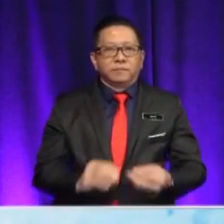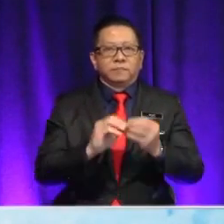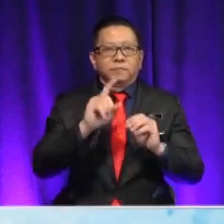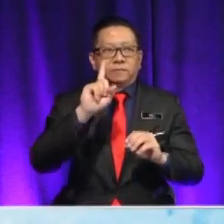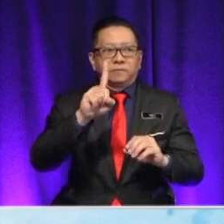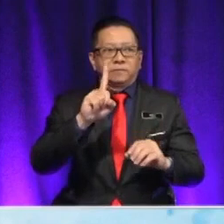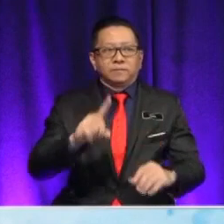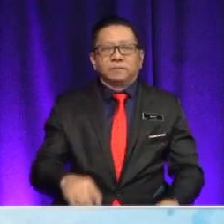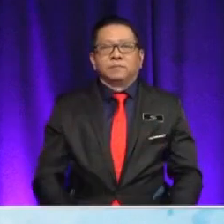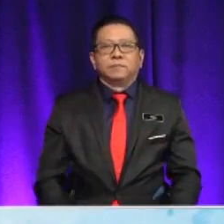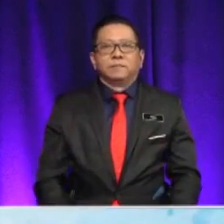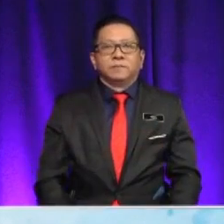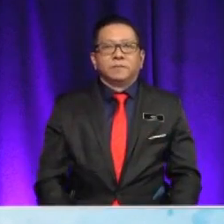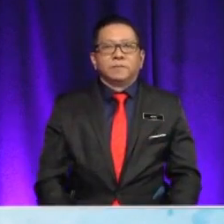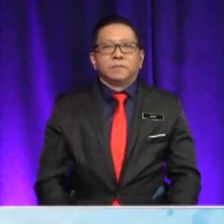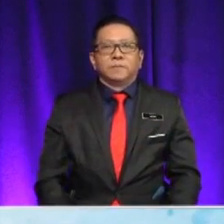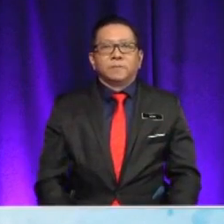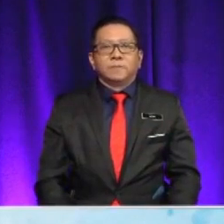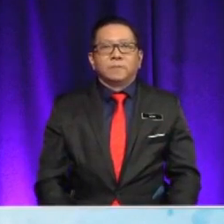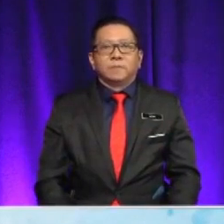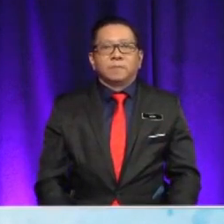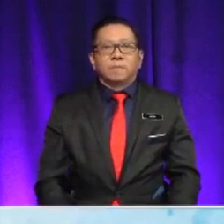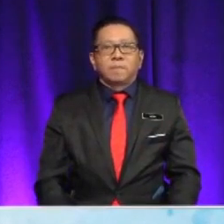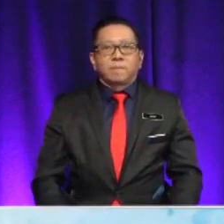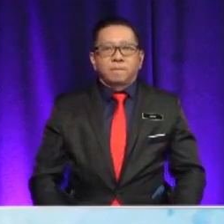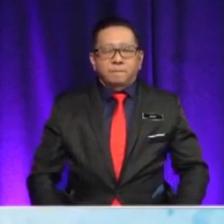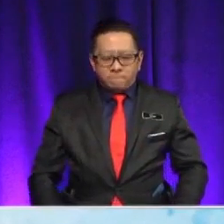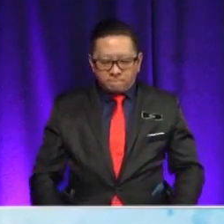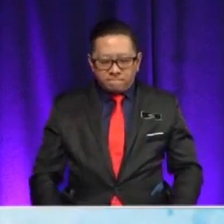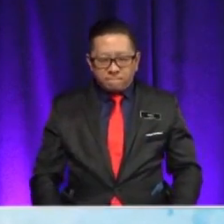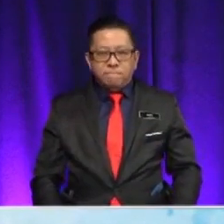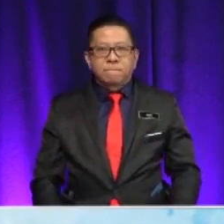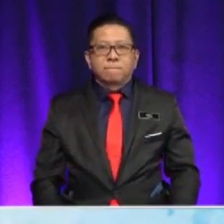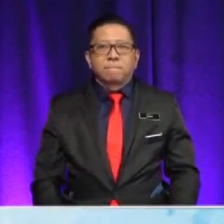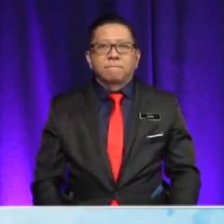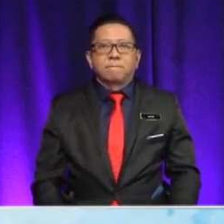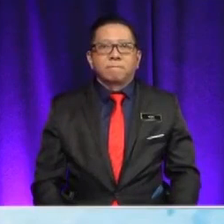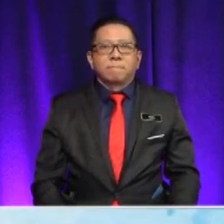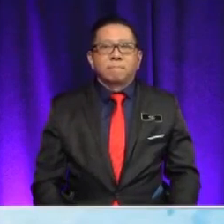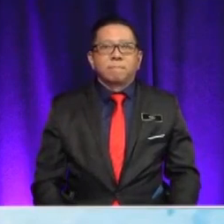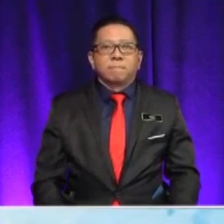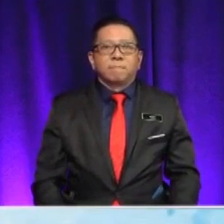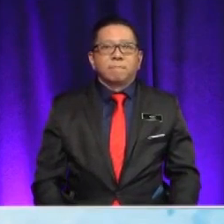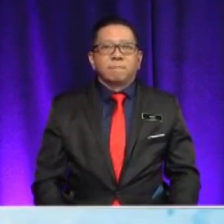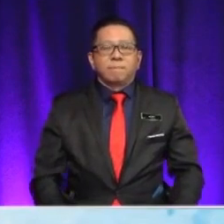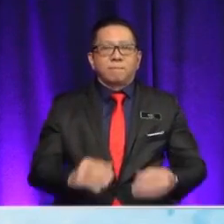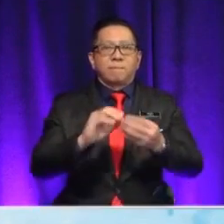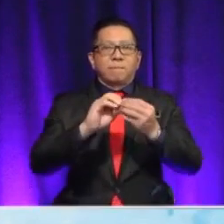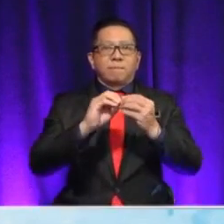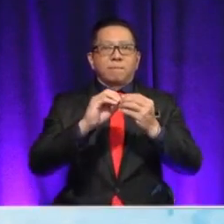prinsip-prinsip rukun negara. Sama juga yang Cikgu Farah bawakan contoh yang dah siap tu. Okey, dan juga yang ke yang